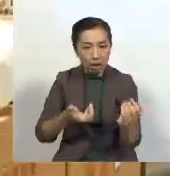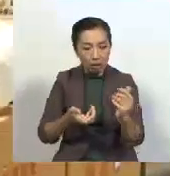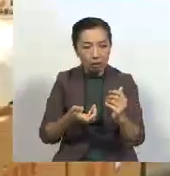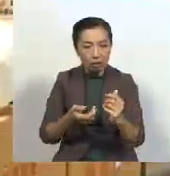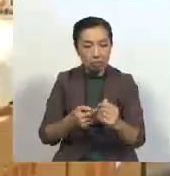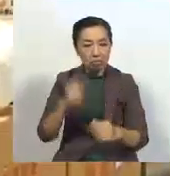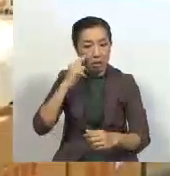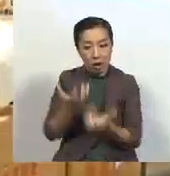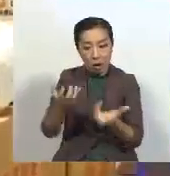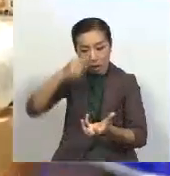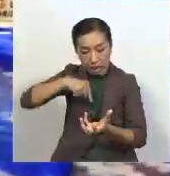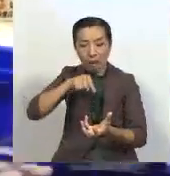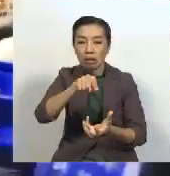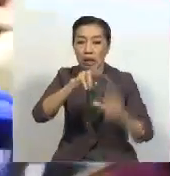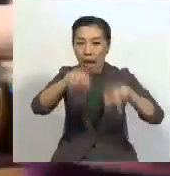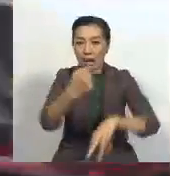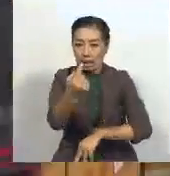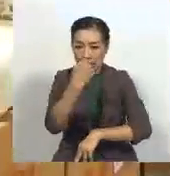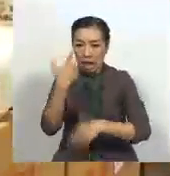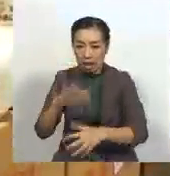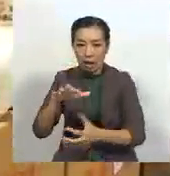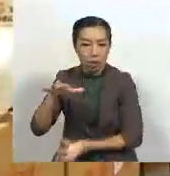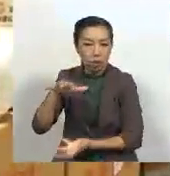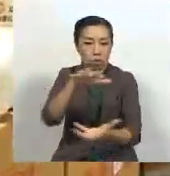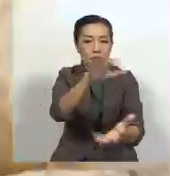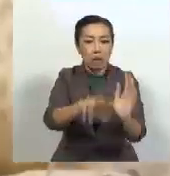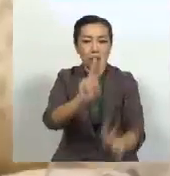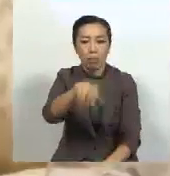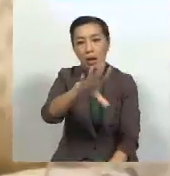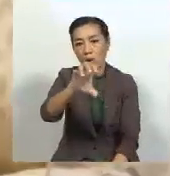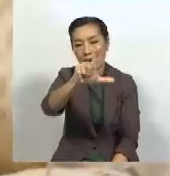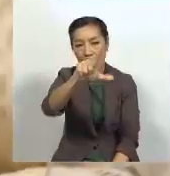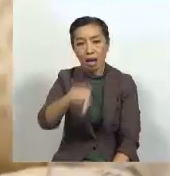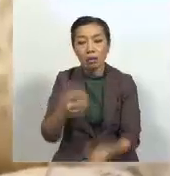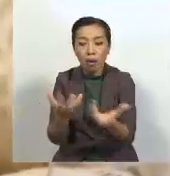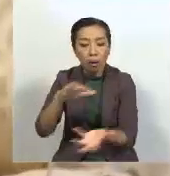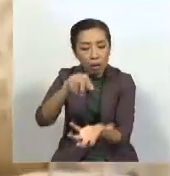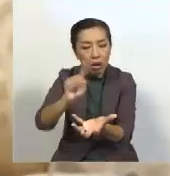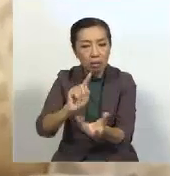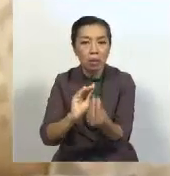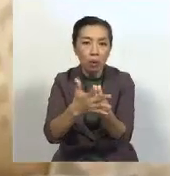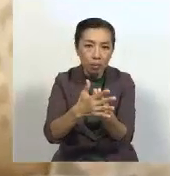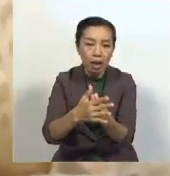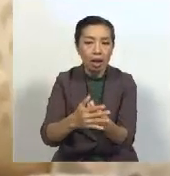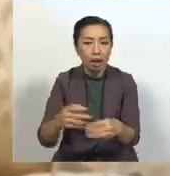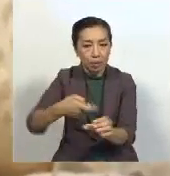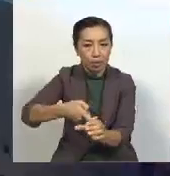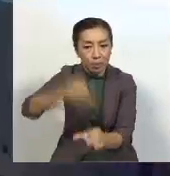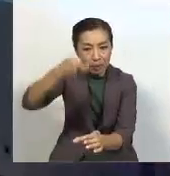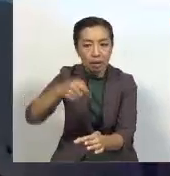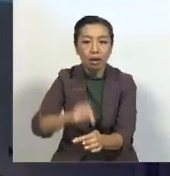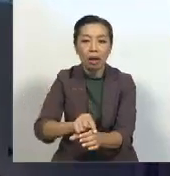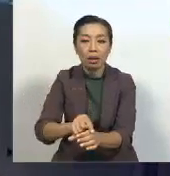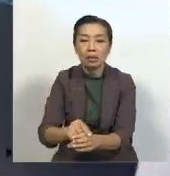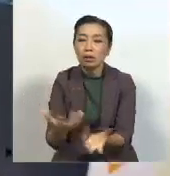าสินค้าไทยแล้วนะคะประมาณ 2,500 ล้านบาทมีทั้งกลุ่มผลไม้อาหารกระป๋องอาหารแช่แข็ง